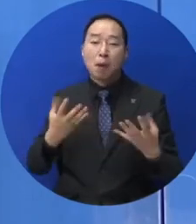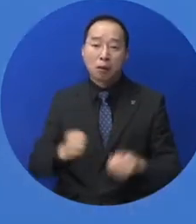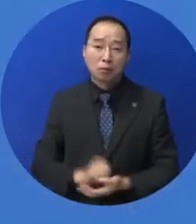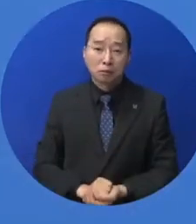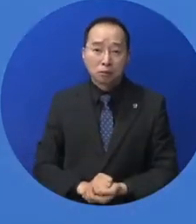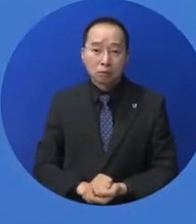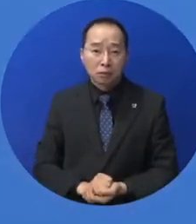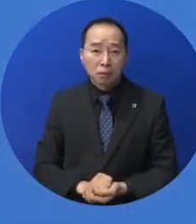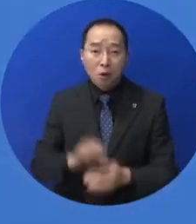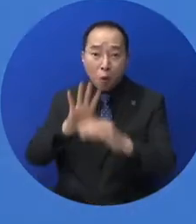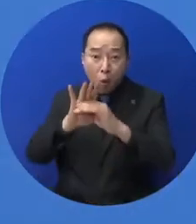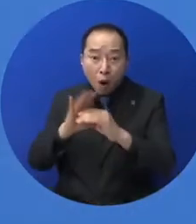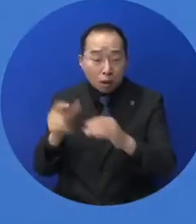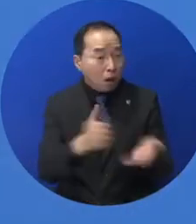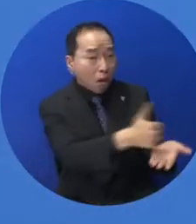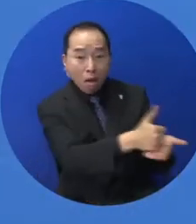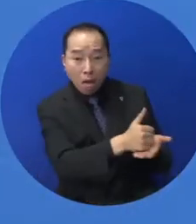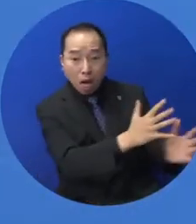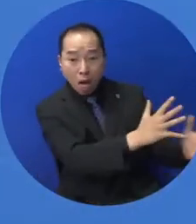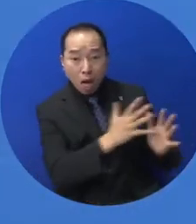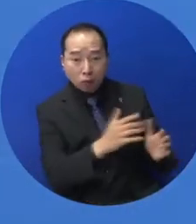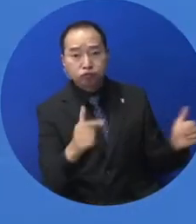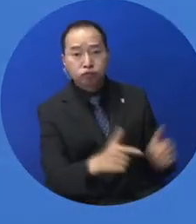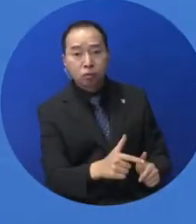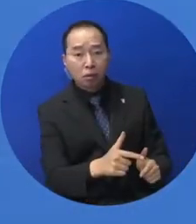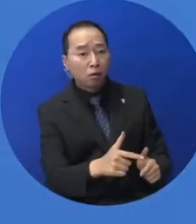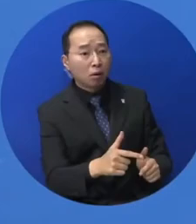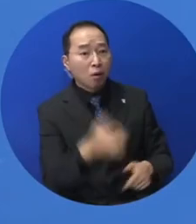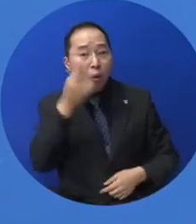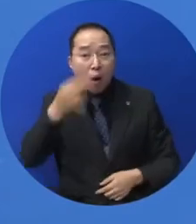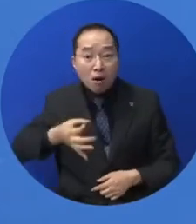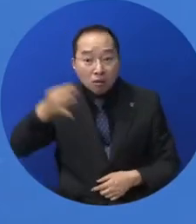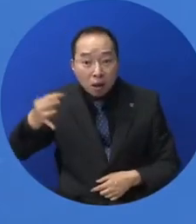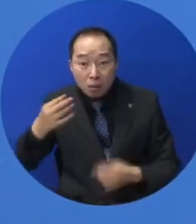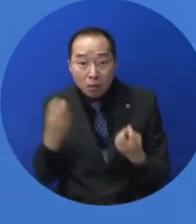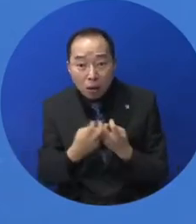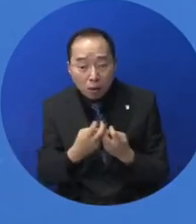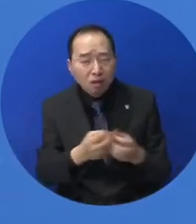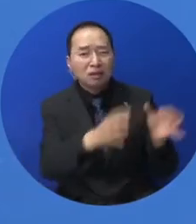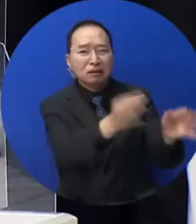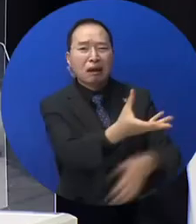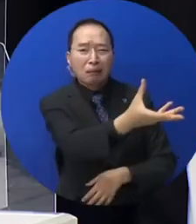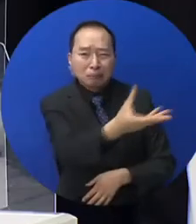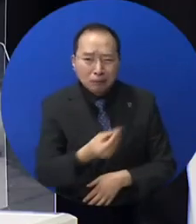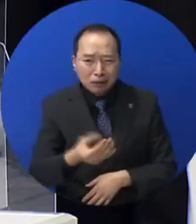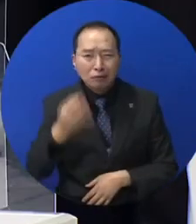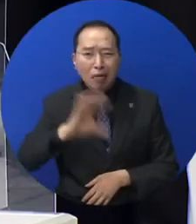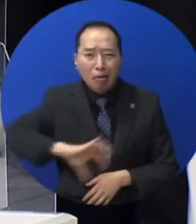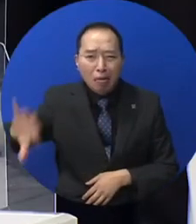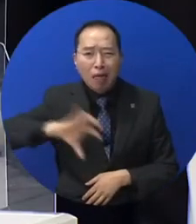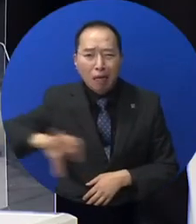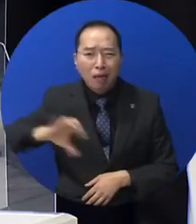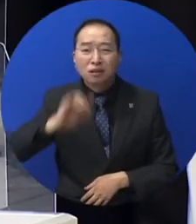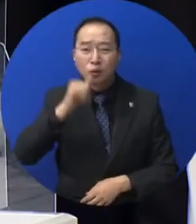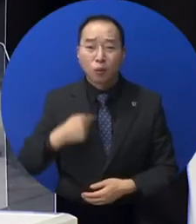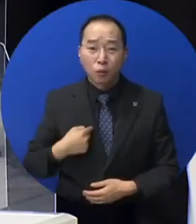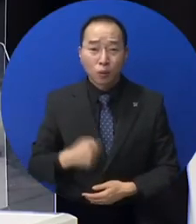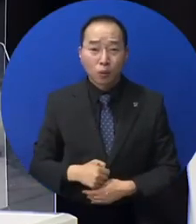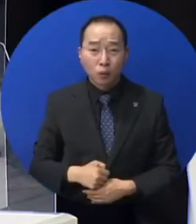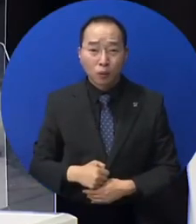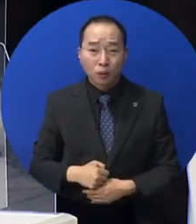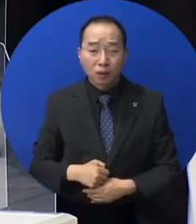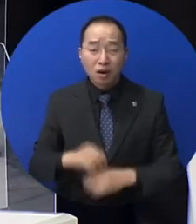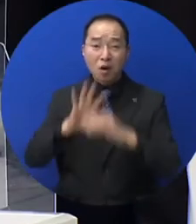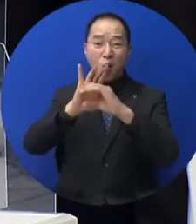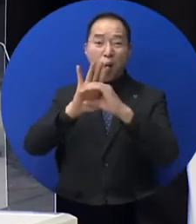손님들이 많이 줄었기 때문에 월세를 심지어 대출로 이렇게 내고 있는 상황입니다. 코로나로